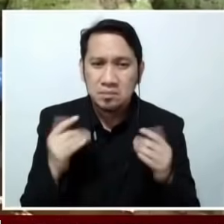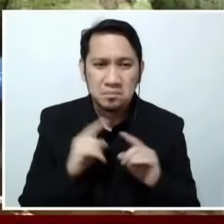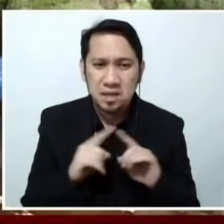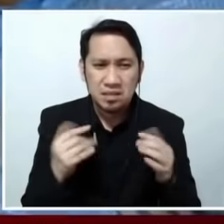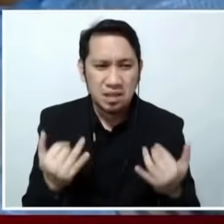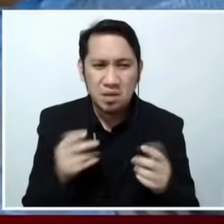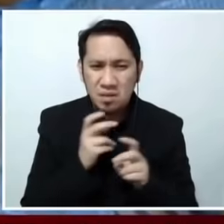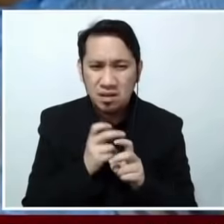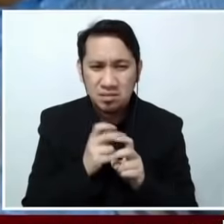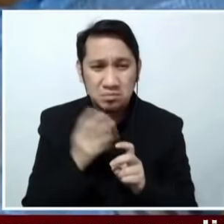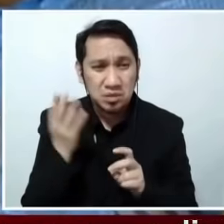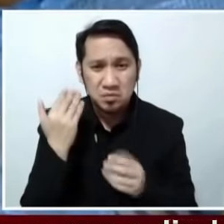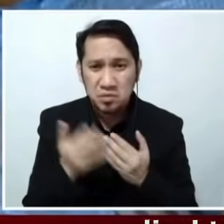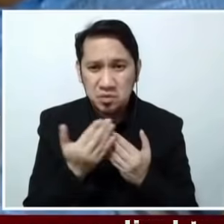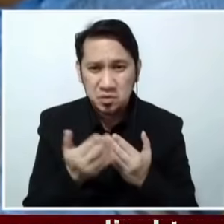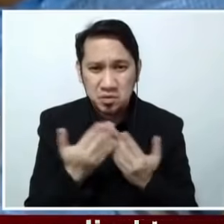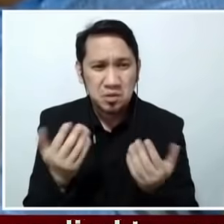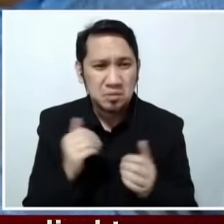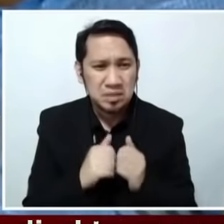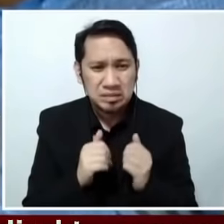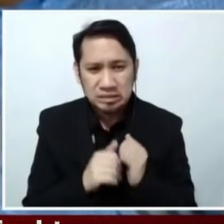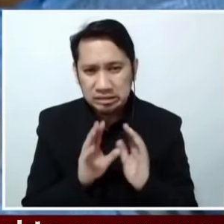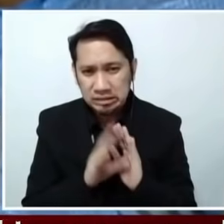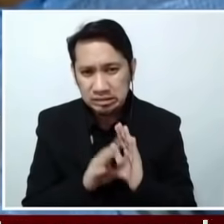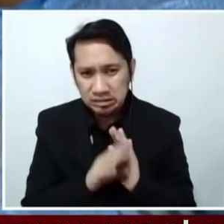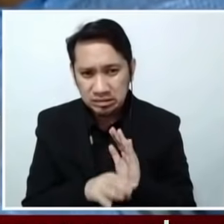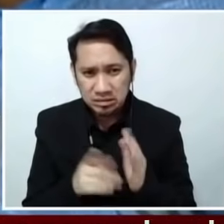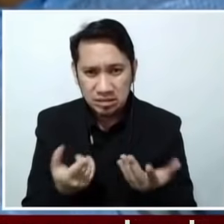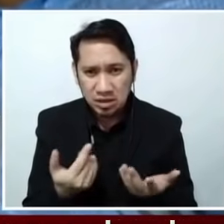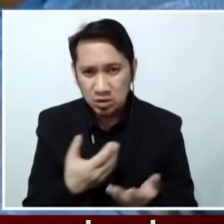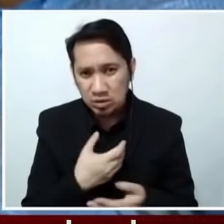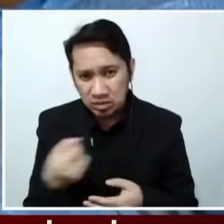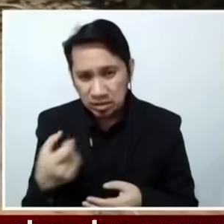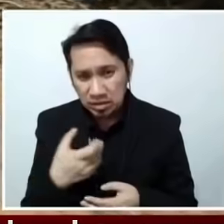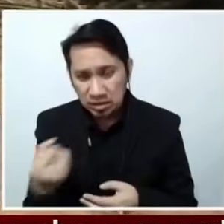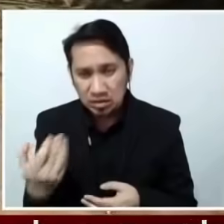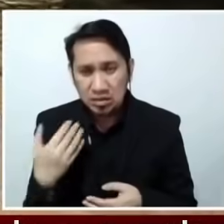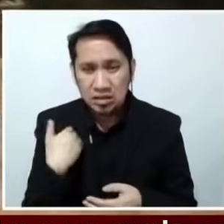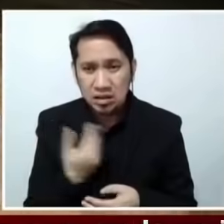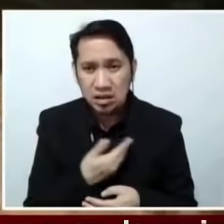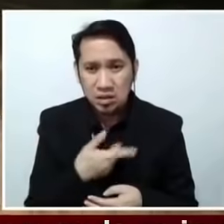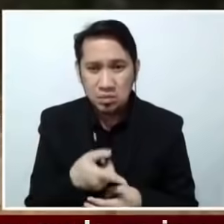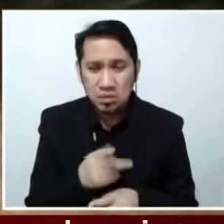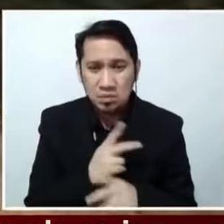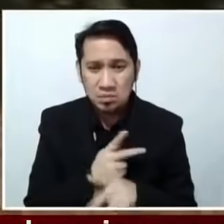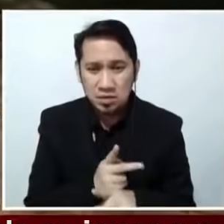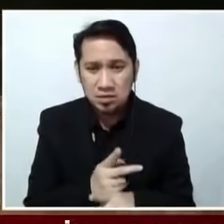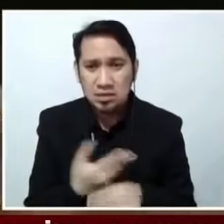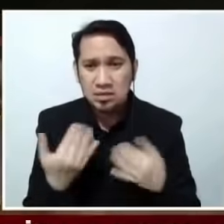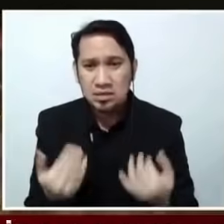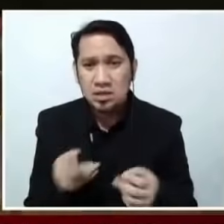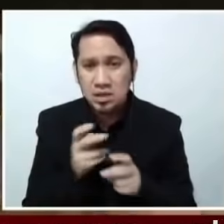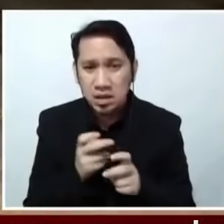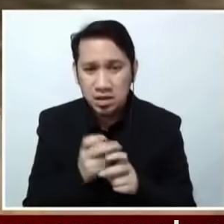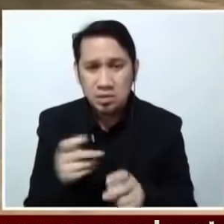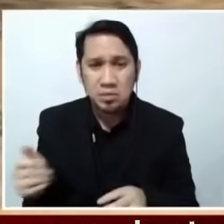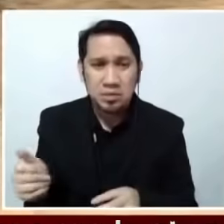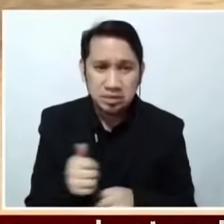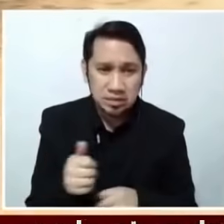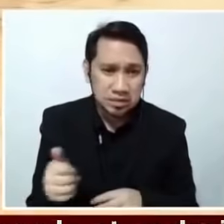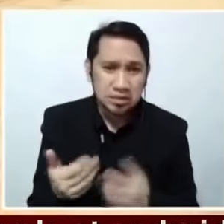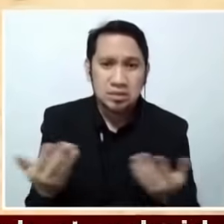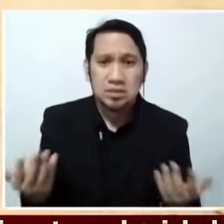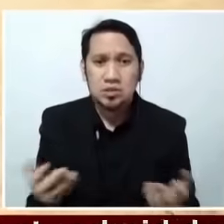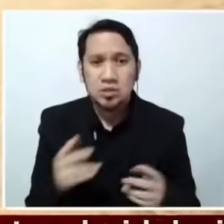bahirapan na. Misang babarating po, kulang na lang hingiin po yung mga kalakal mo. Pahirap din sa pagbiyahe ng kanilang